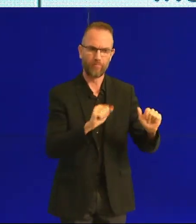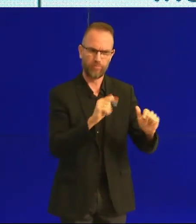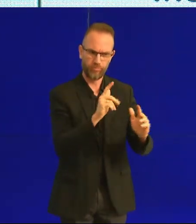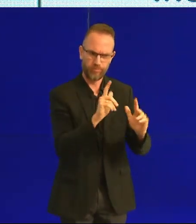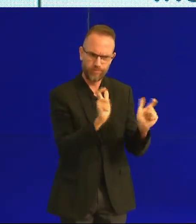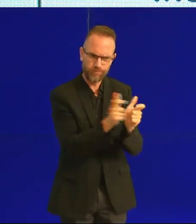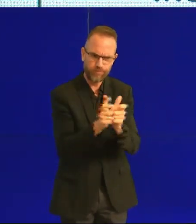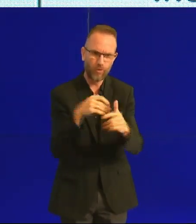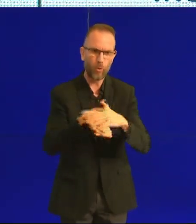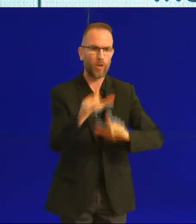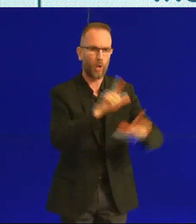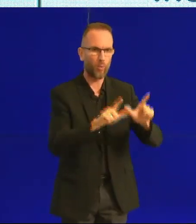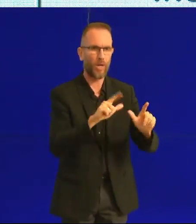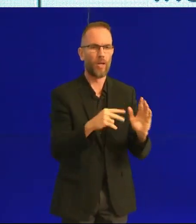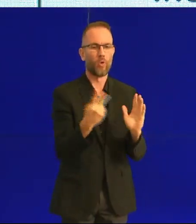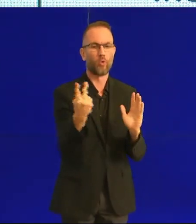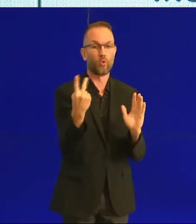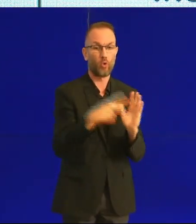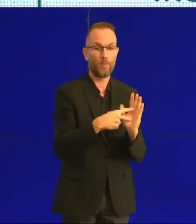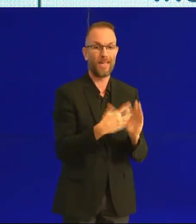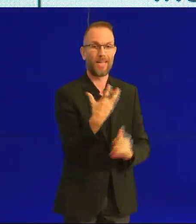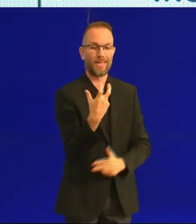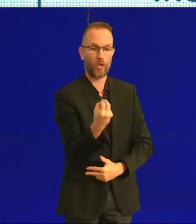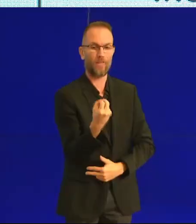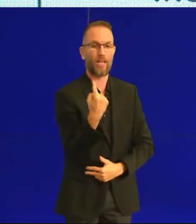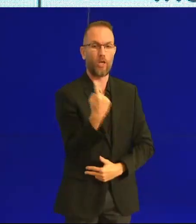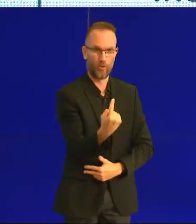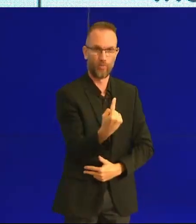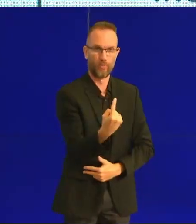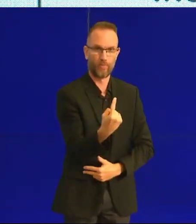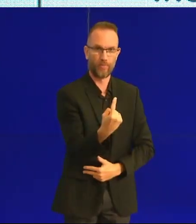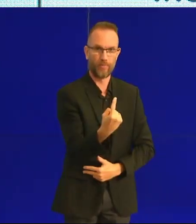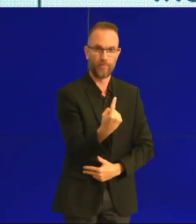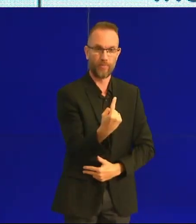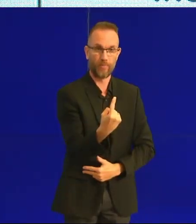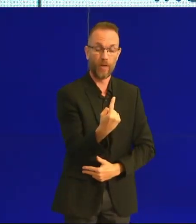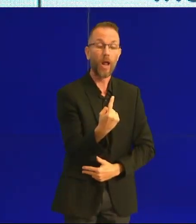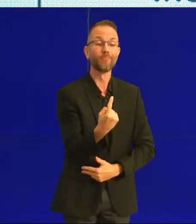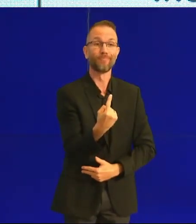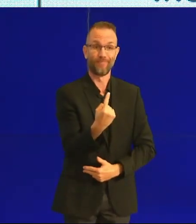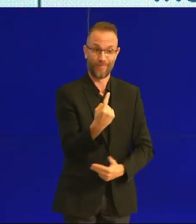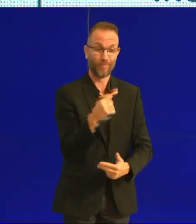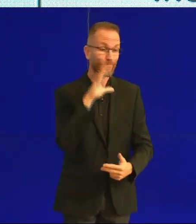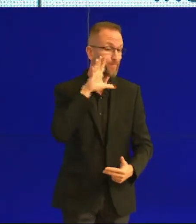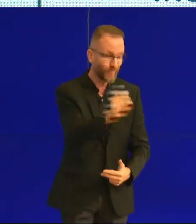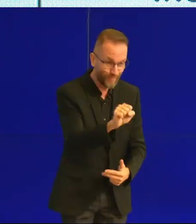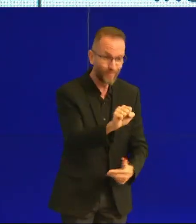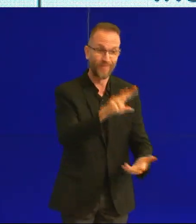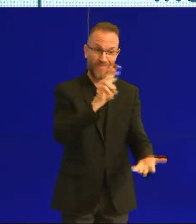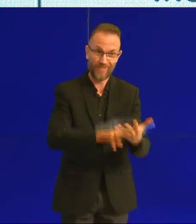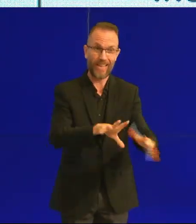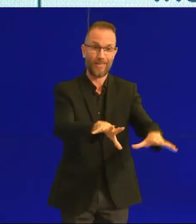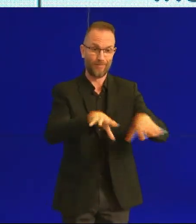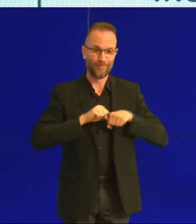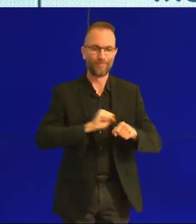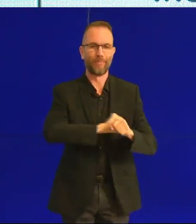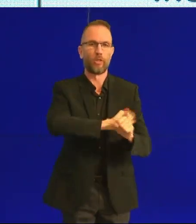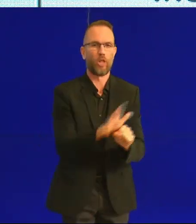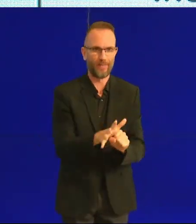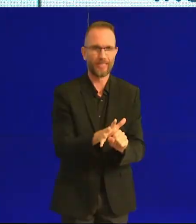parmi lesquels 530 ont été diagnostiqués positifs pour le cours d'un virus